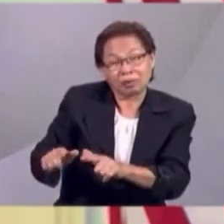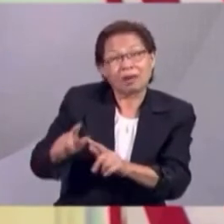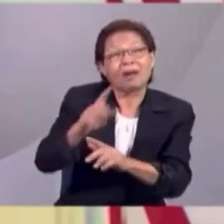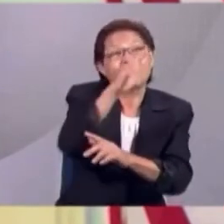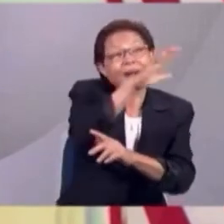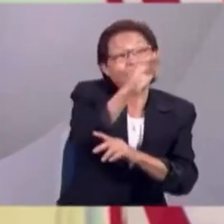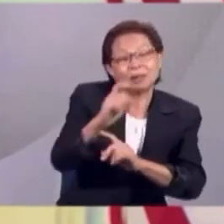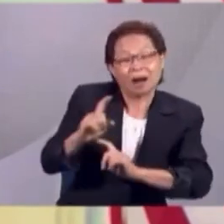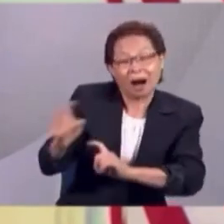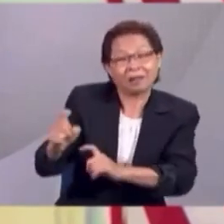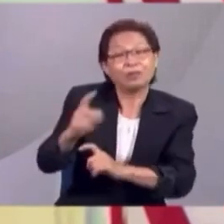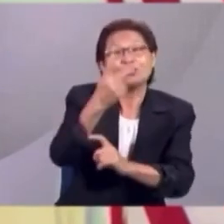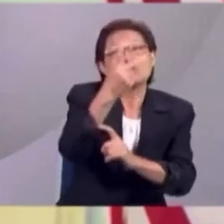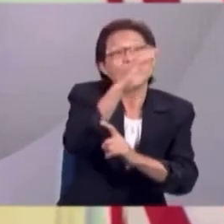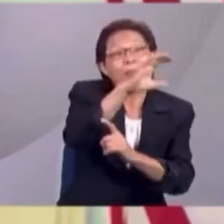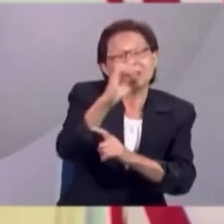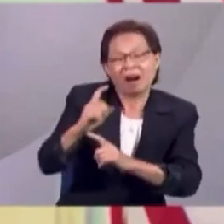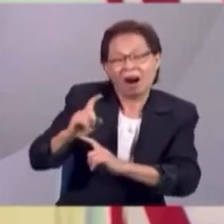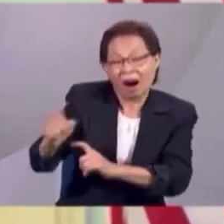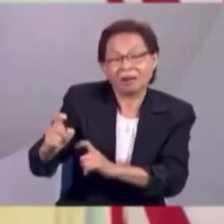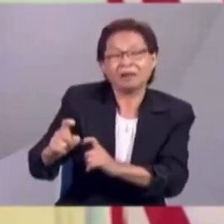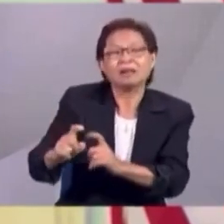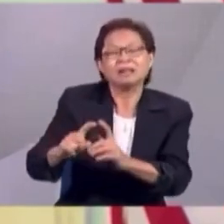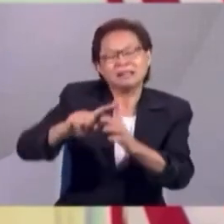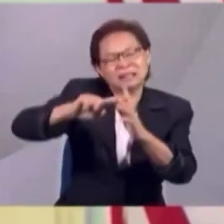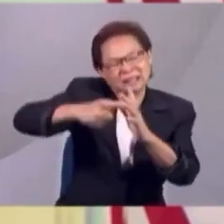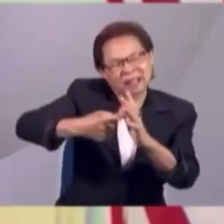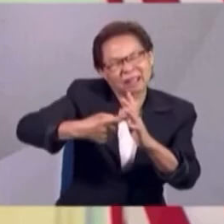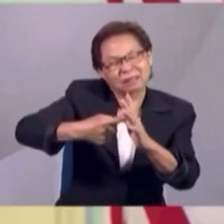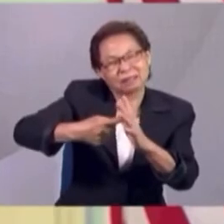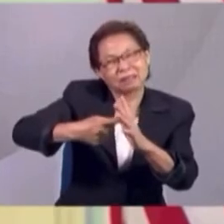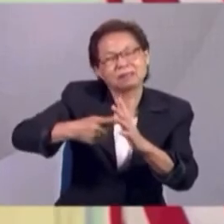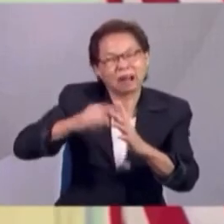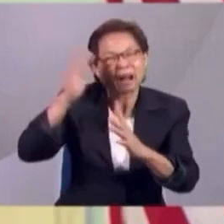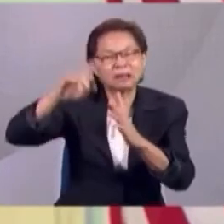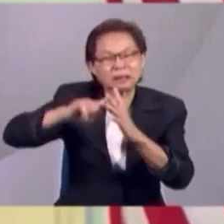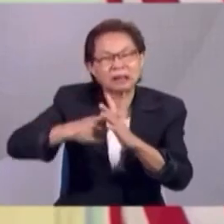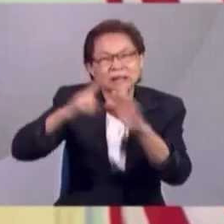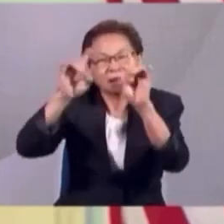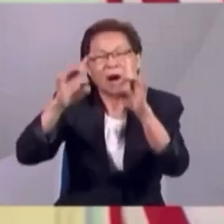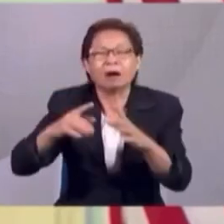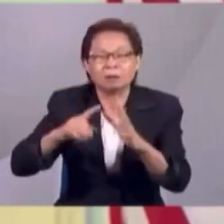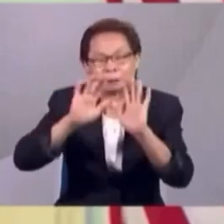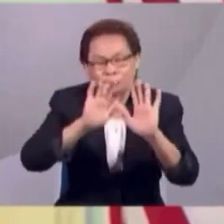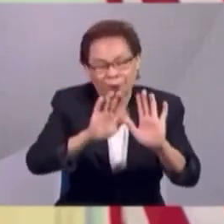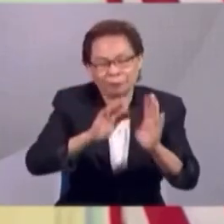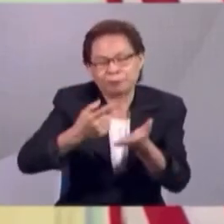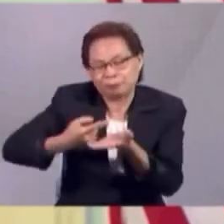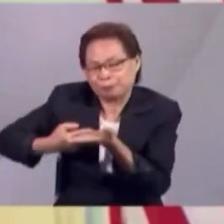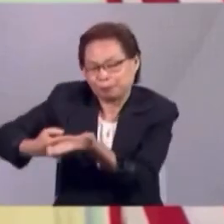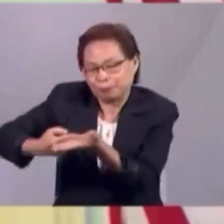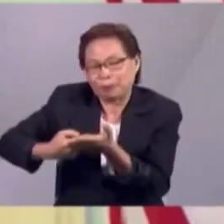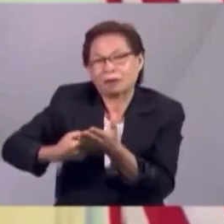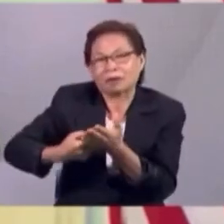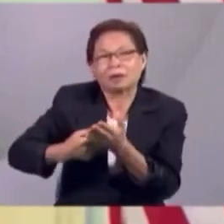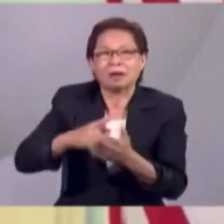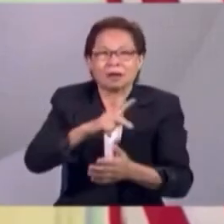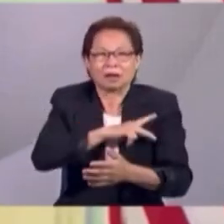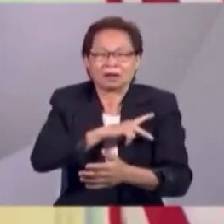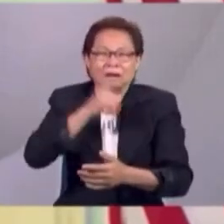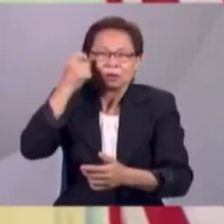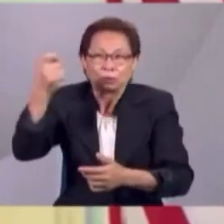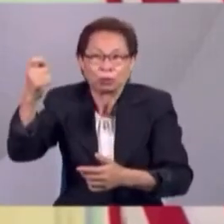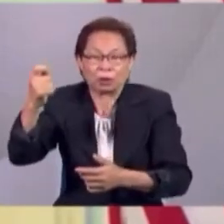pelaksanaan kebenaran itu akan bermula selepas rundingan antara Ketua